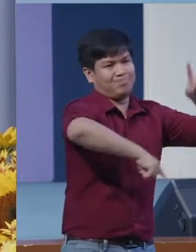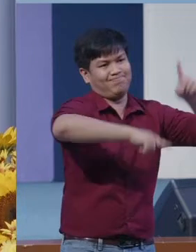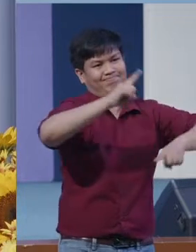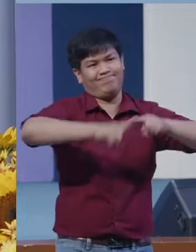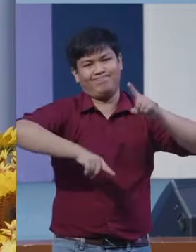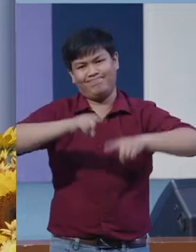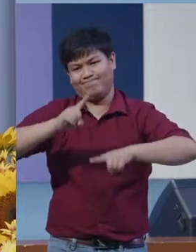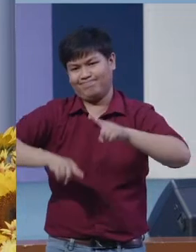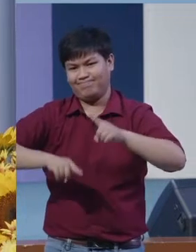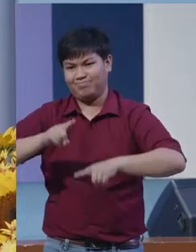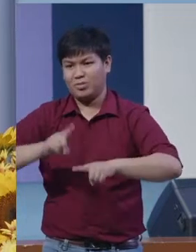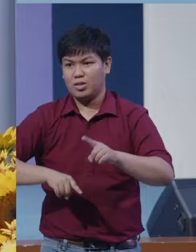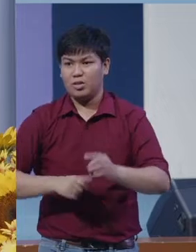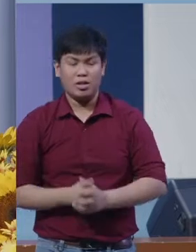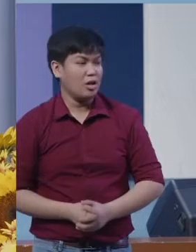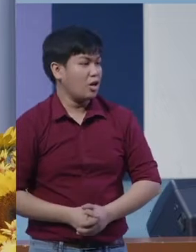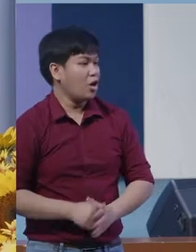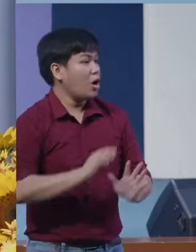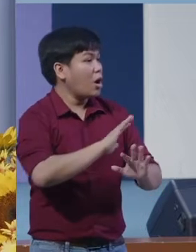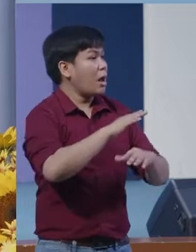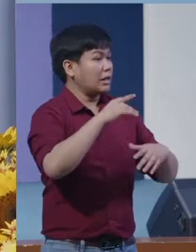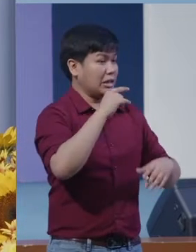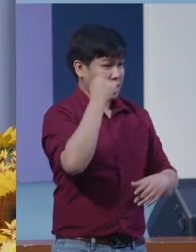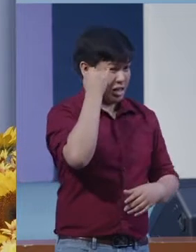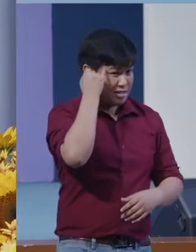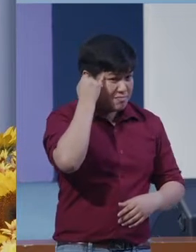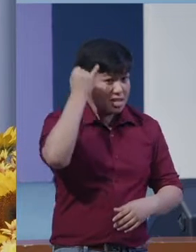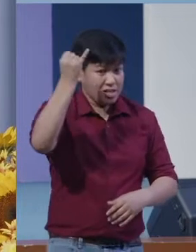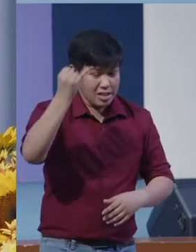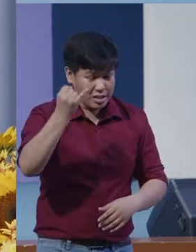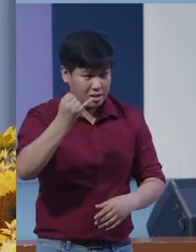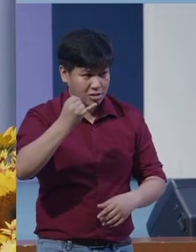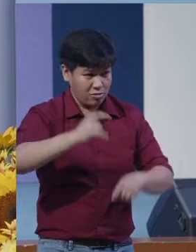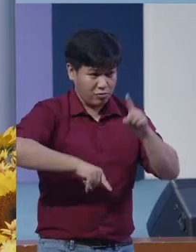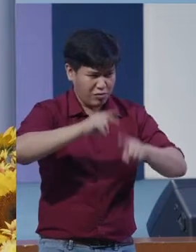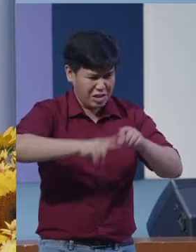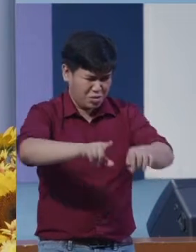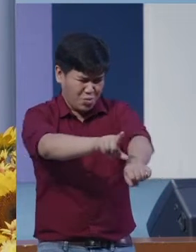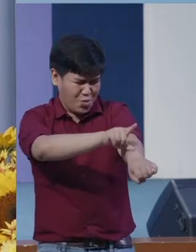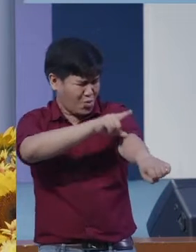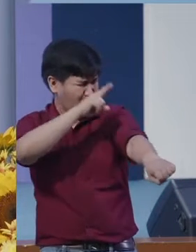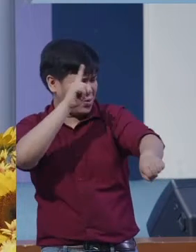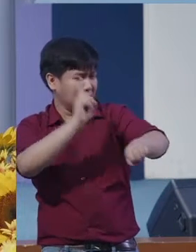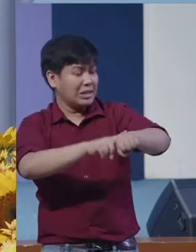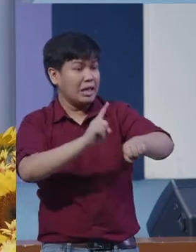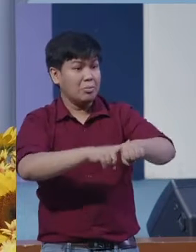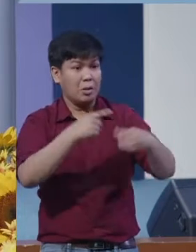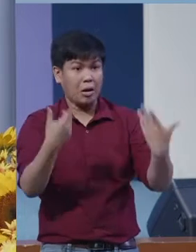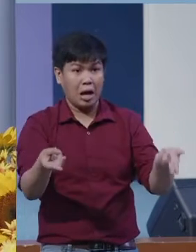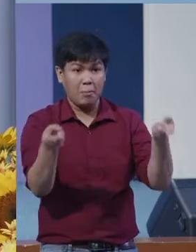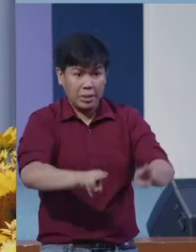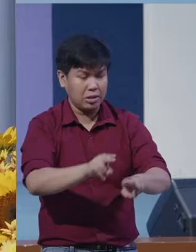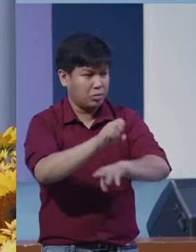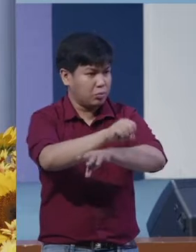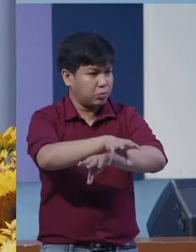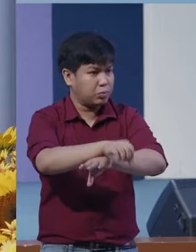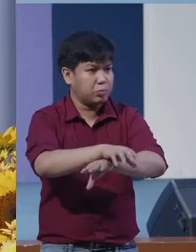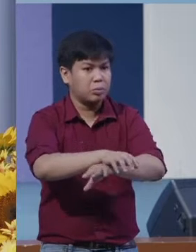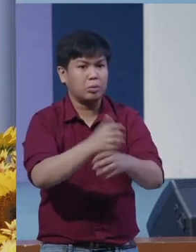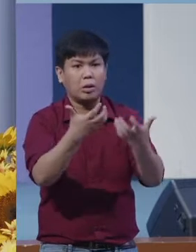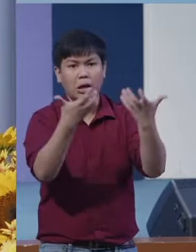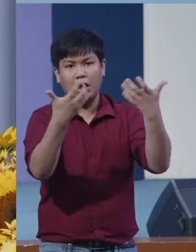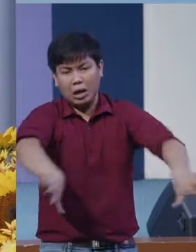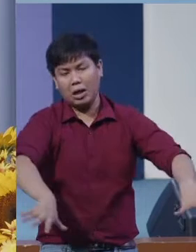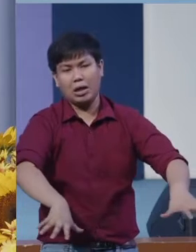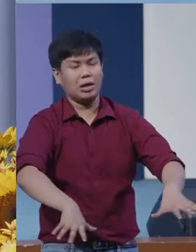totoo yun? Kung minsan may mga nag-aaway-away dahil sa chismis? No? Alam niyo mga kapatid, pag merong isang taong lumapit sa